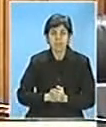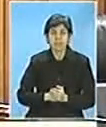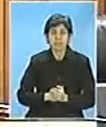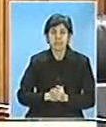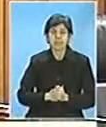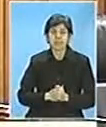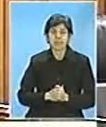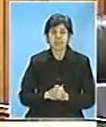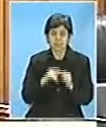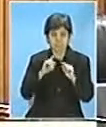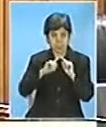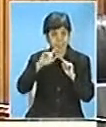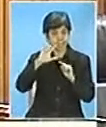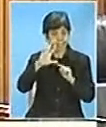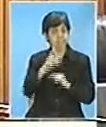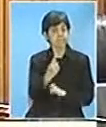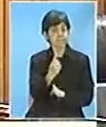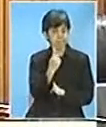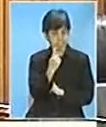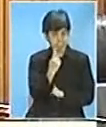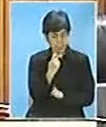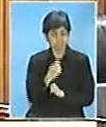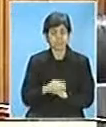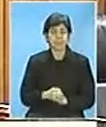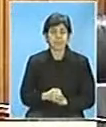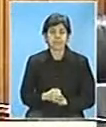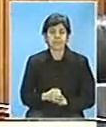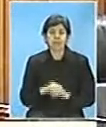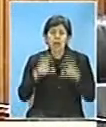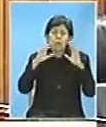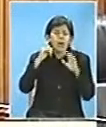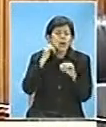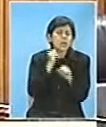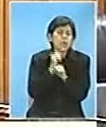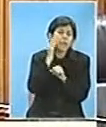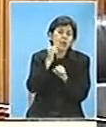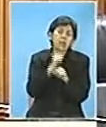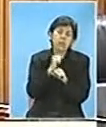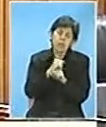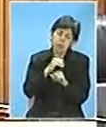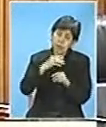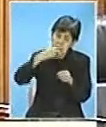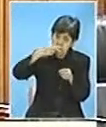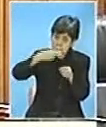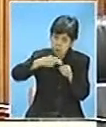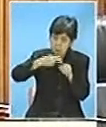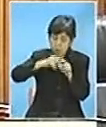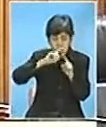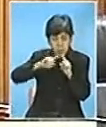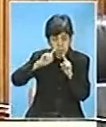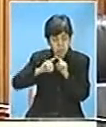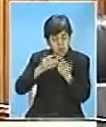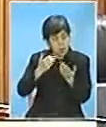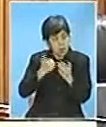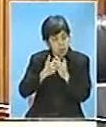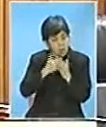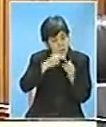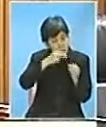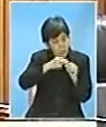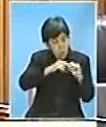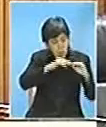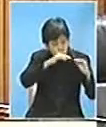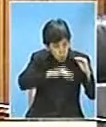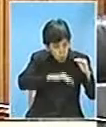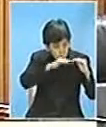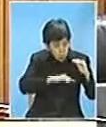ำหรับคำถามข้อที่5นะครับบอกว่าถามว่ารัฐบาลมีนโยบายการนำพลังงานและลดปริมาณการใช้พลังงานให้เหม